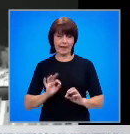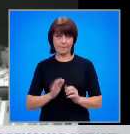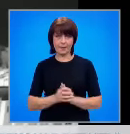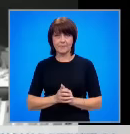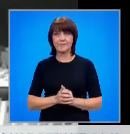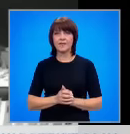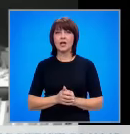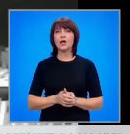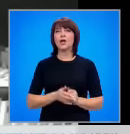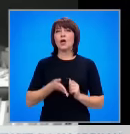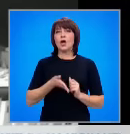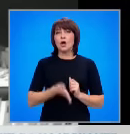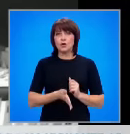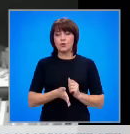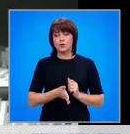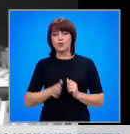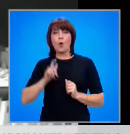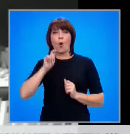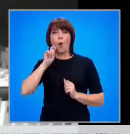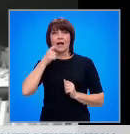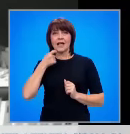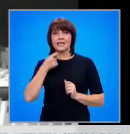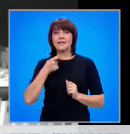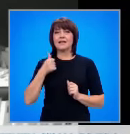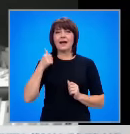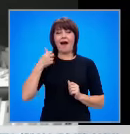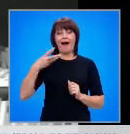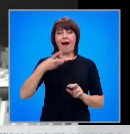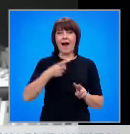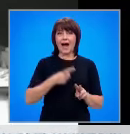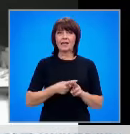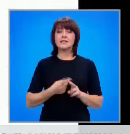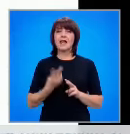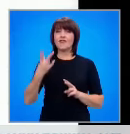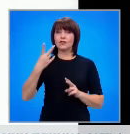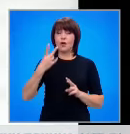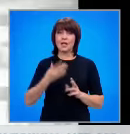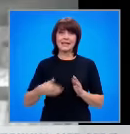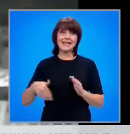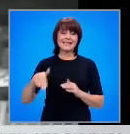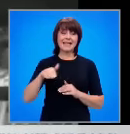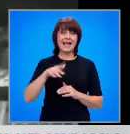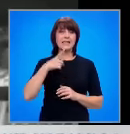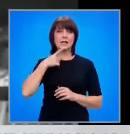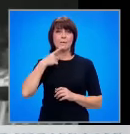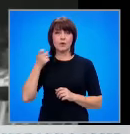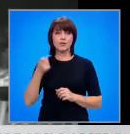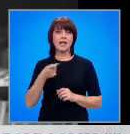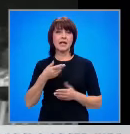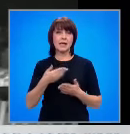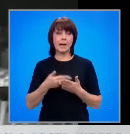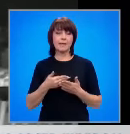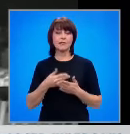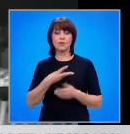режим. Южноукраинската АЕЦ е втората по големина в Украина след Запорожката. Тя се намира на 300 км южно от